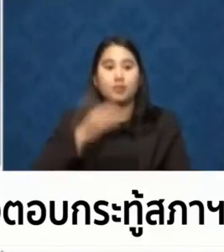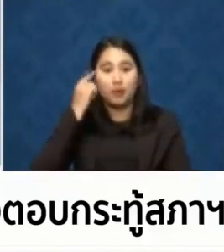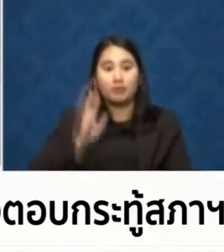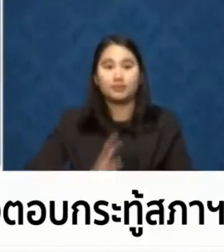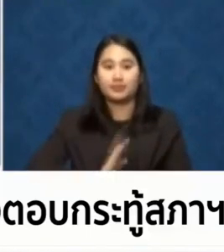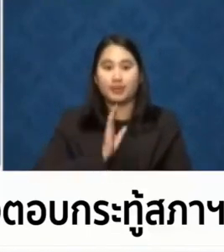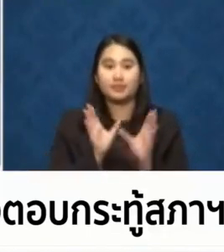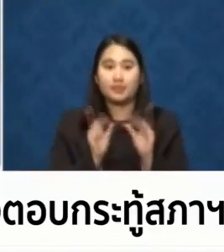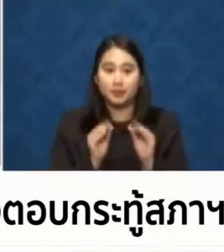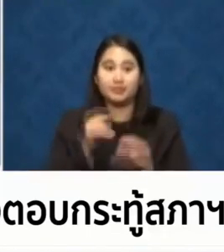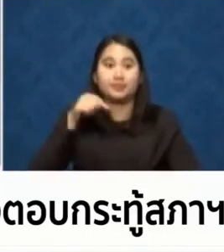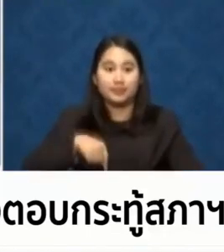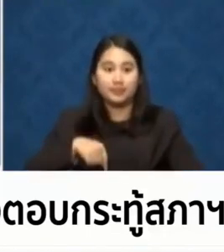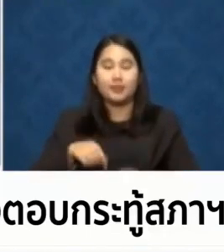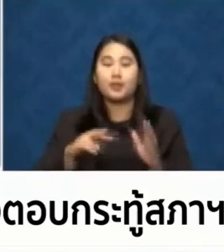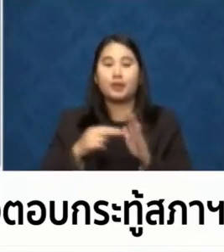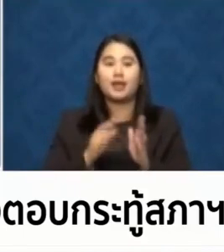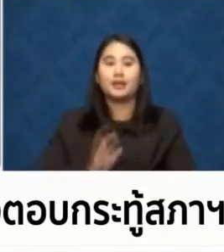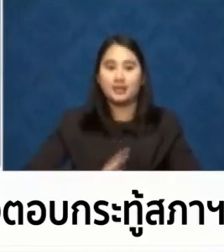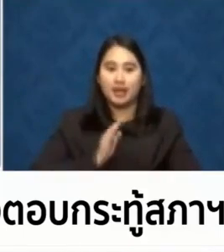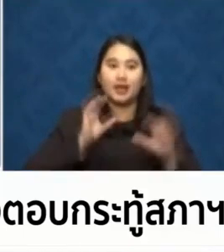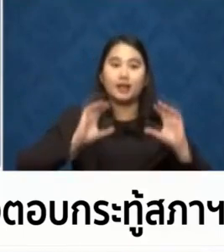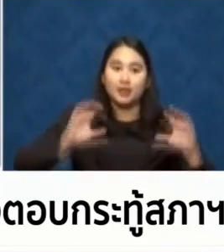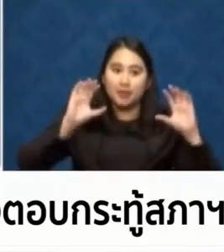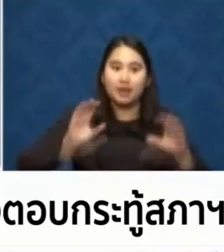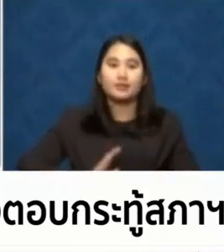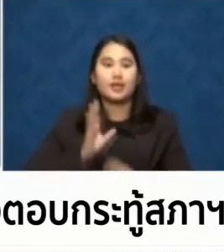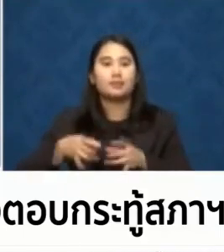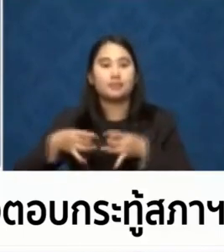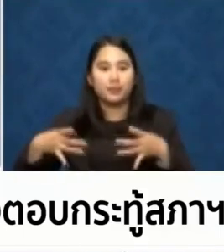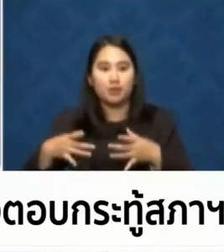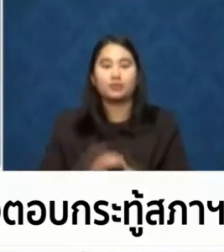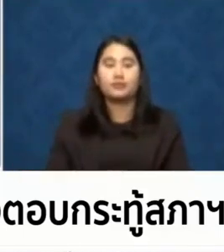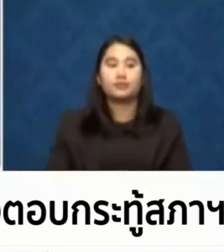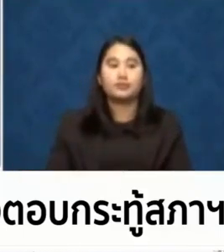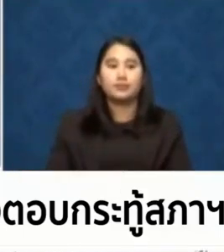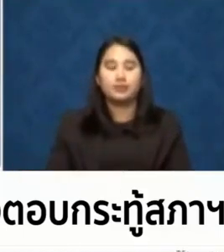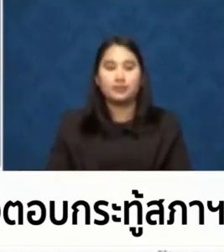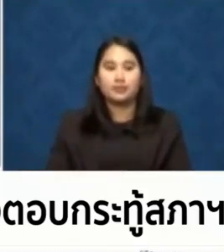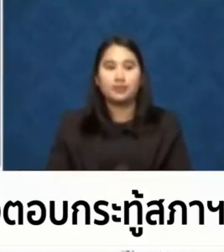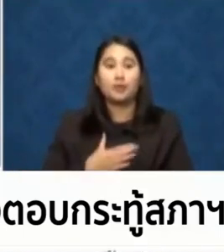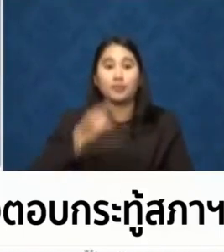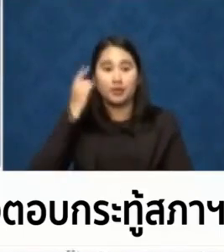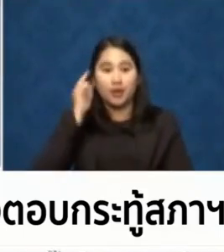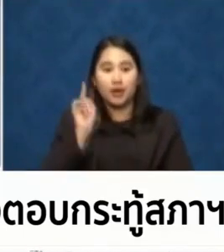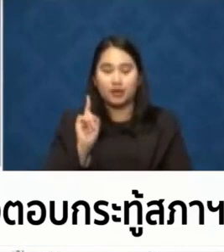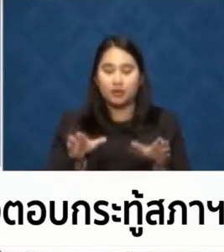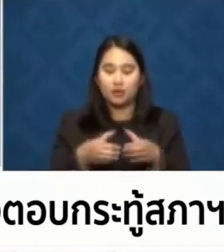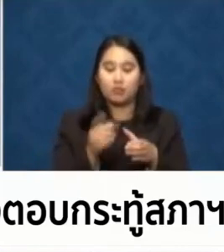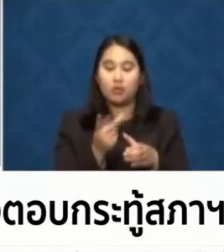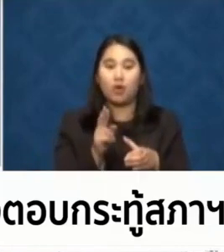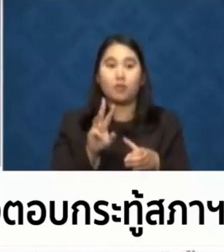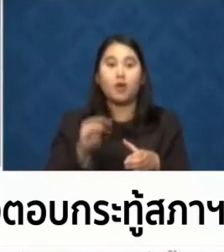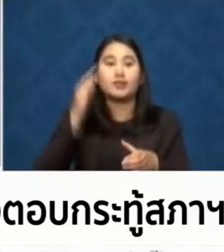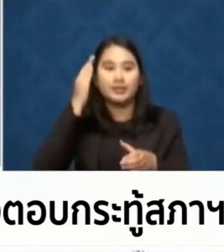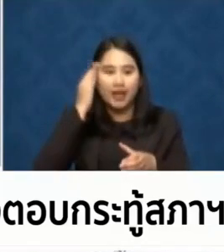ระทู้หากมาไม่ได้ก็ควรจะมอบหมายให้รัฐมนตรีคนใดคนหนึ่งมาตอบให้ได้แต่ที่ผ่านมาสภาได้รับความ